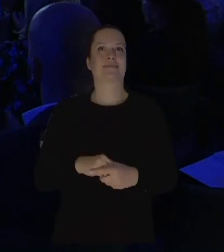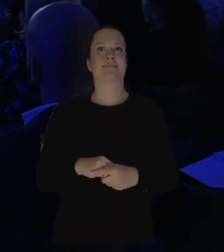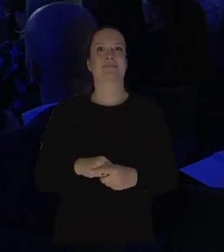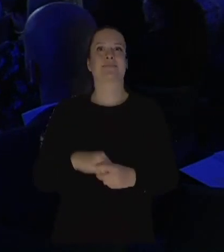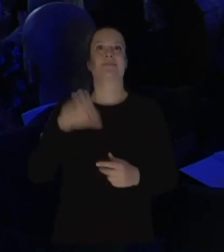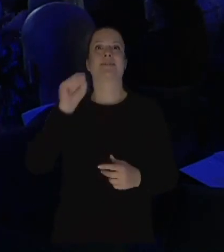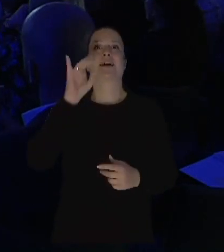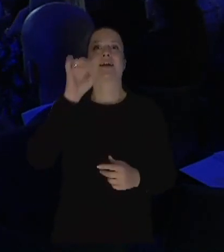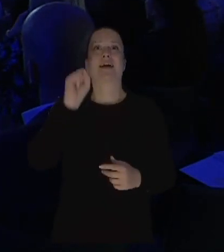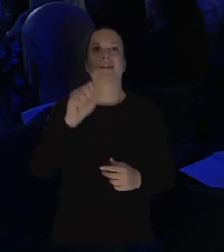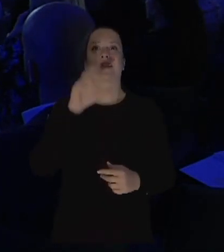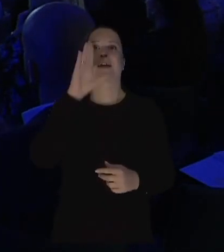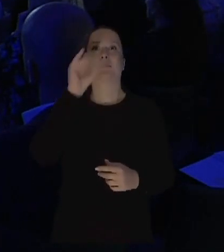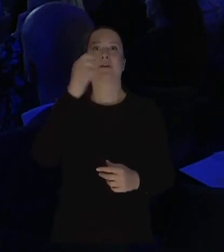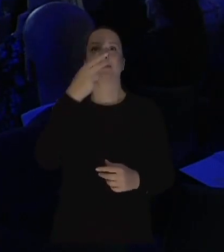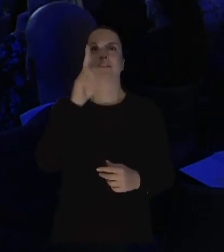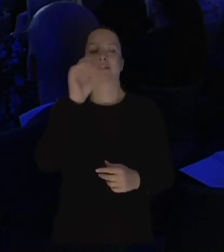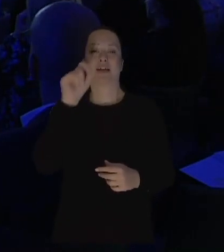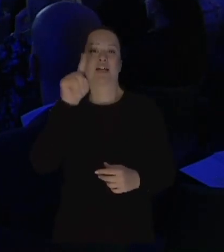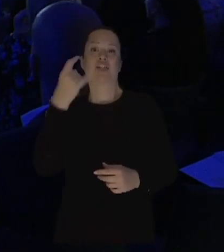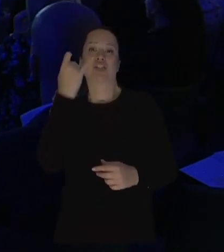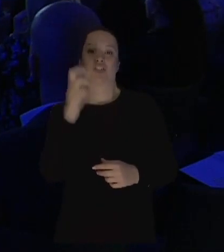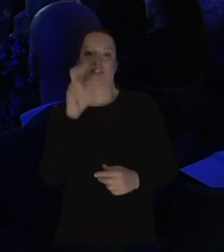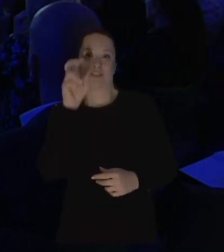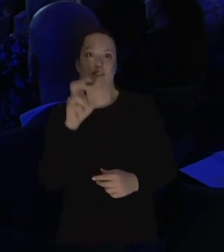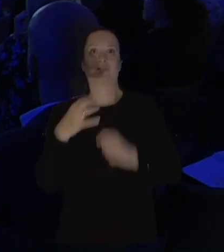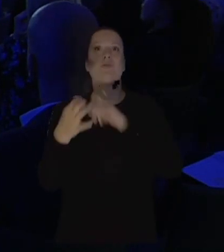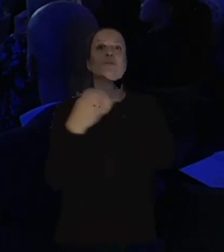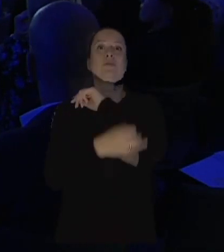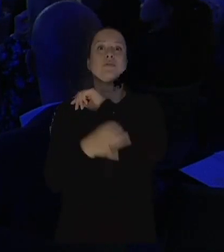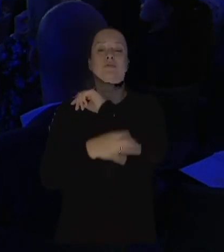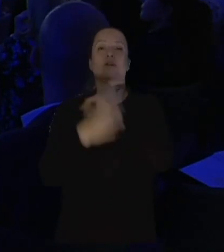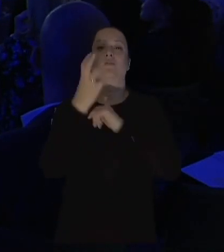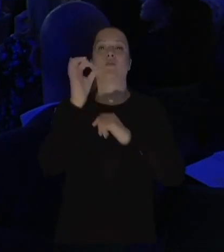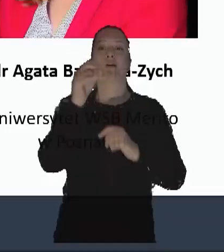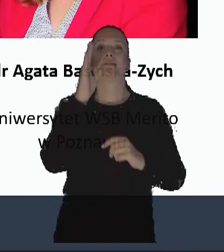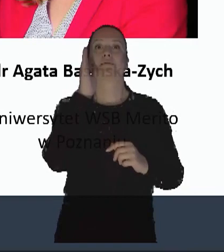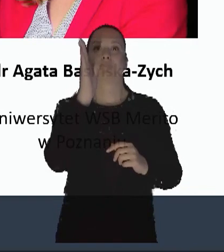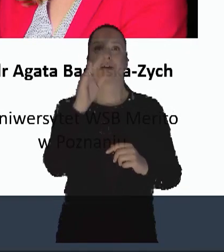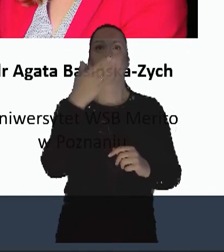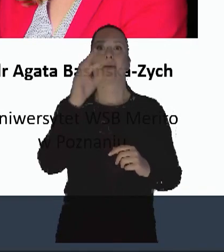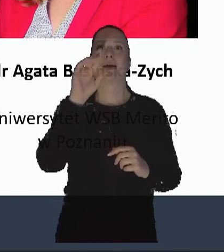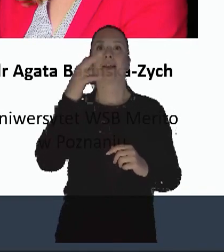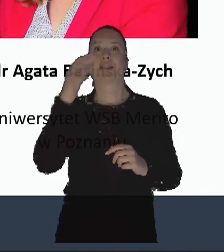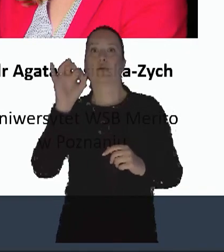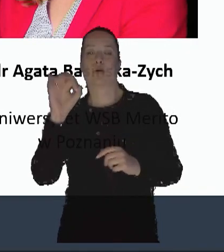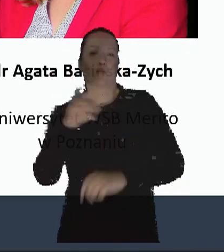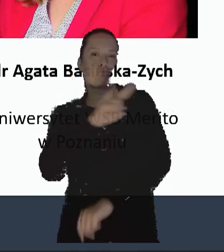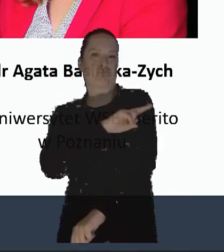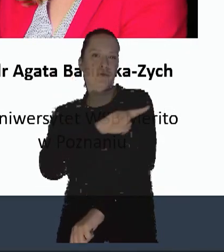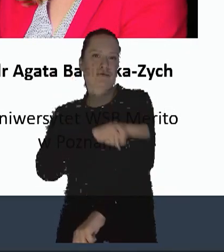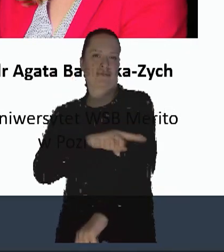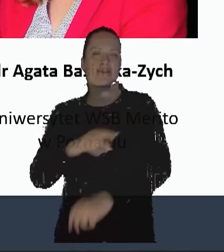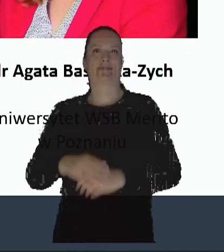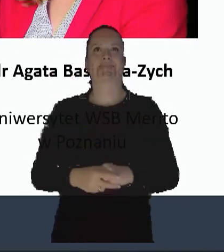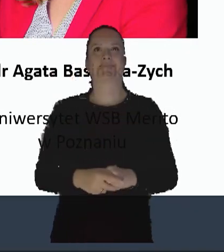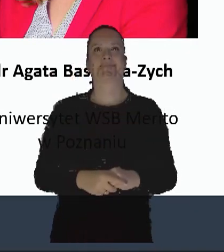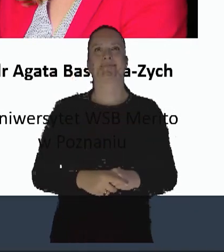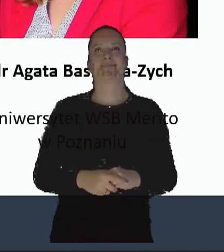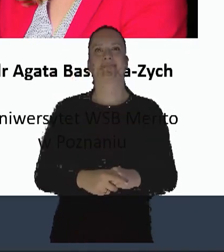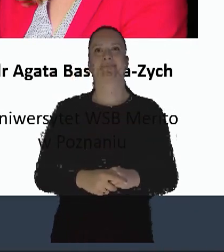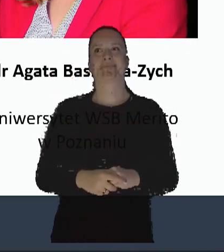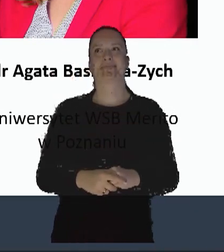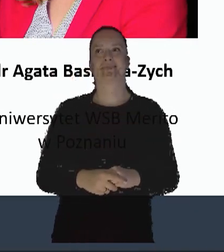oraz pani Agata Basińska-Zych, Uniwersytet WSB Merito w Poznaniu. Brawo.